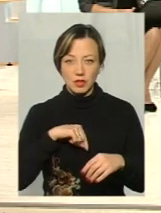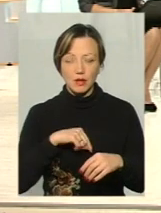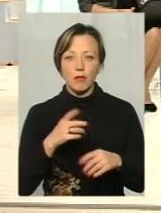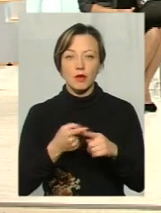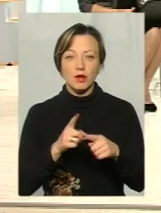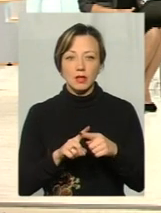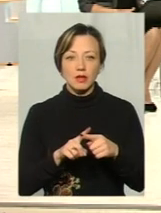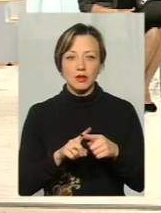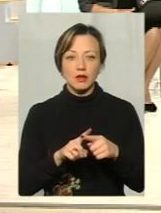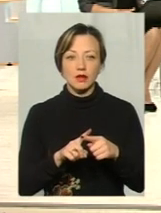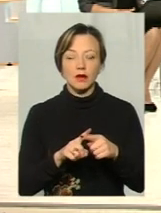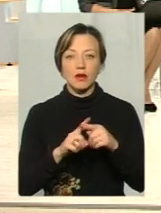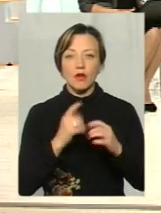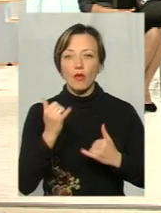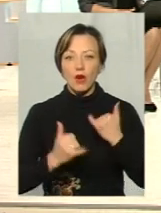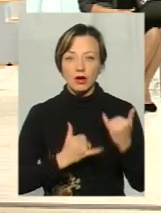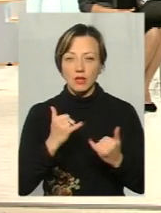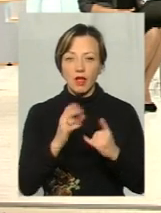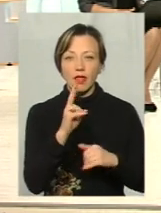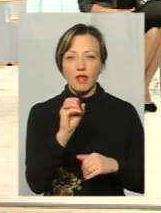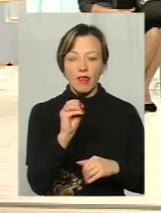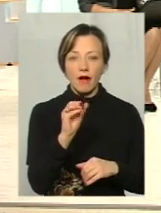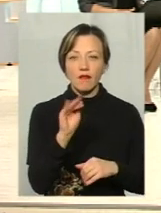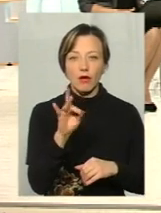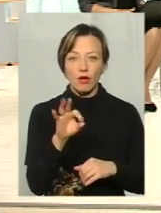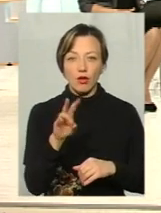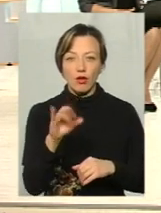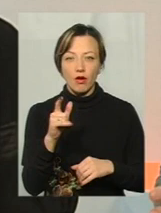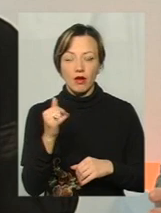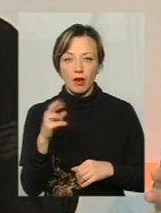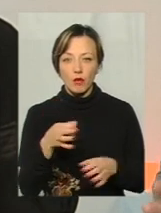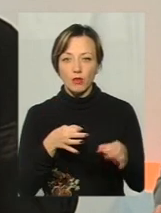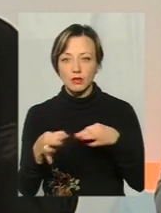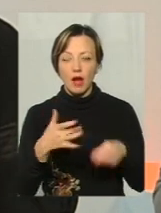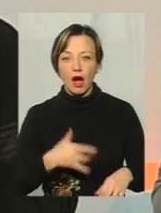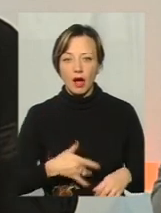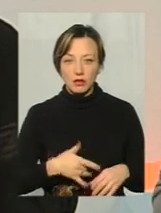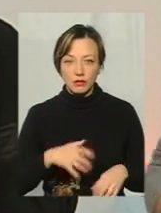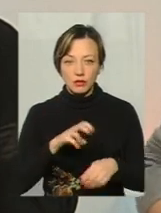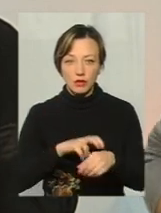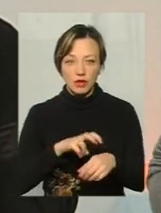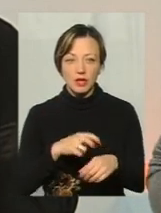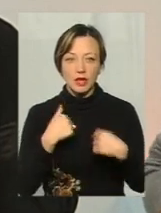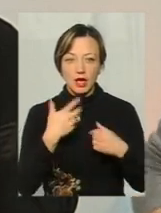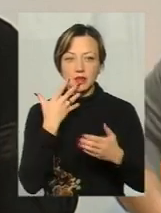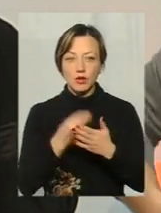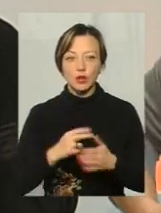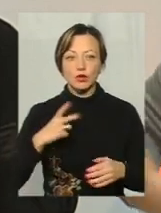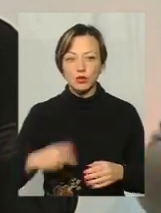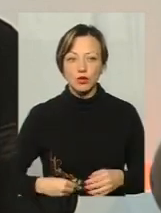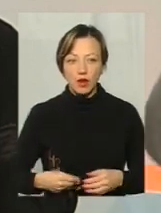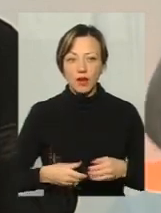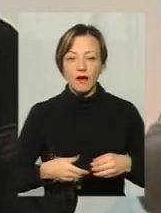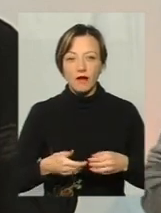да, відхажують в нефрології. Проконсультувати гастроентеролога, я свою дочку вела